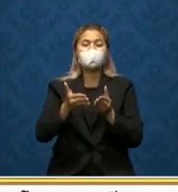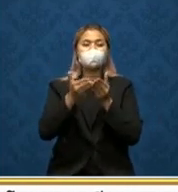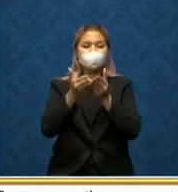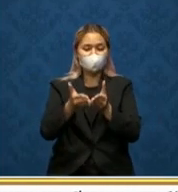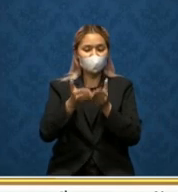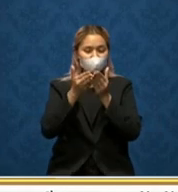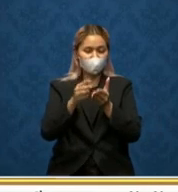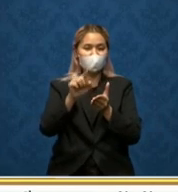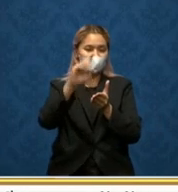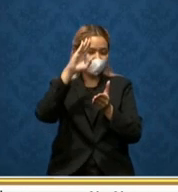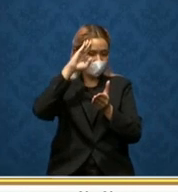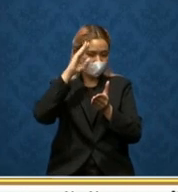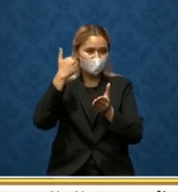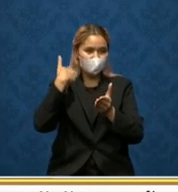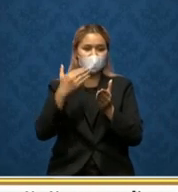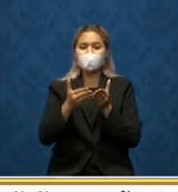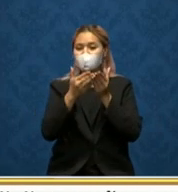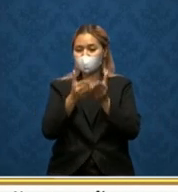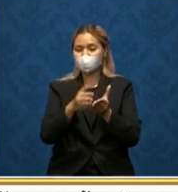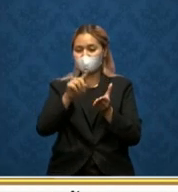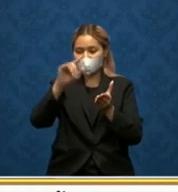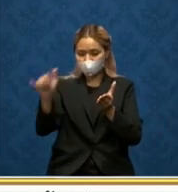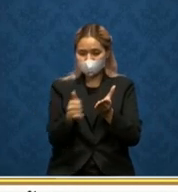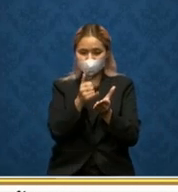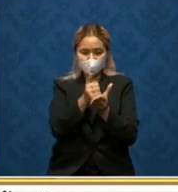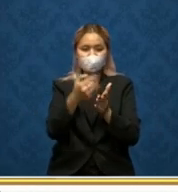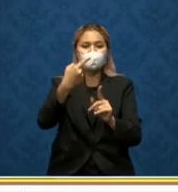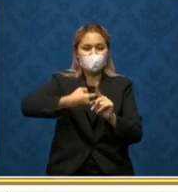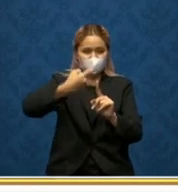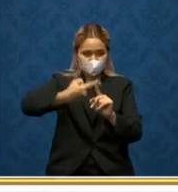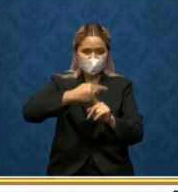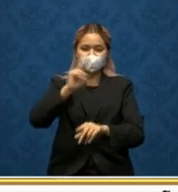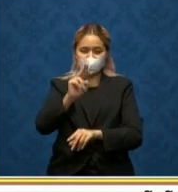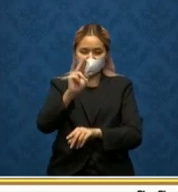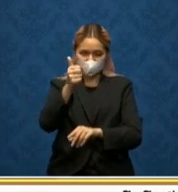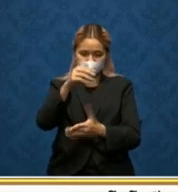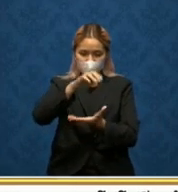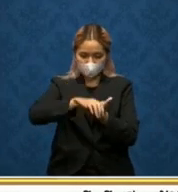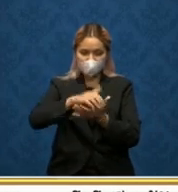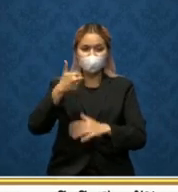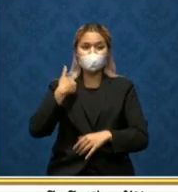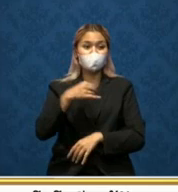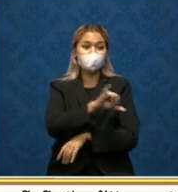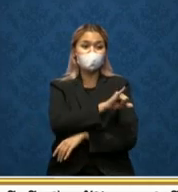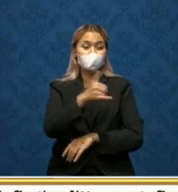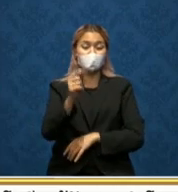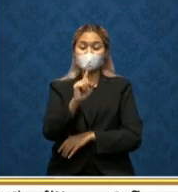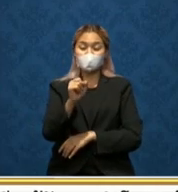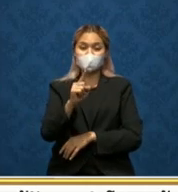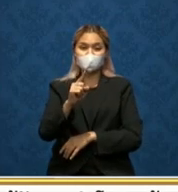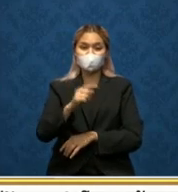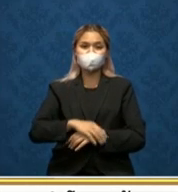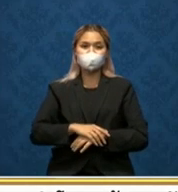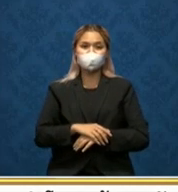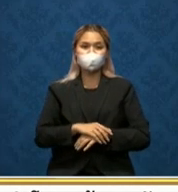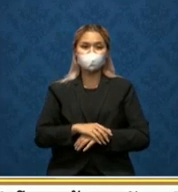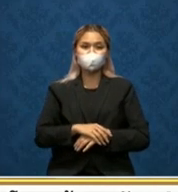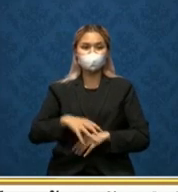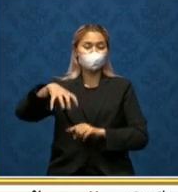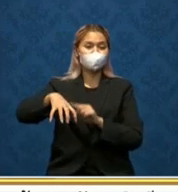เรือเมีบริการเอาเรือหลวงมาให้บ่าวสาวเช่าใช้ด้วยยังมีอีกหลายที่ครับมีหอประชุมการตรัฐยังมีที่เอ่อ